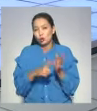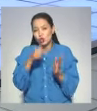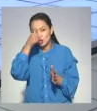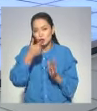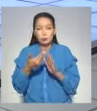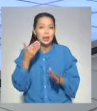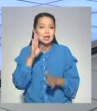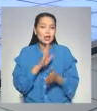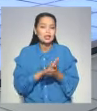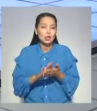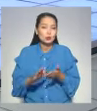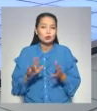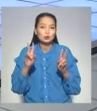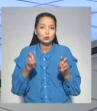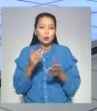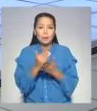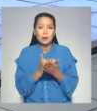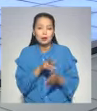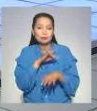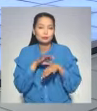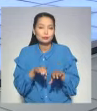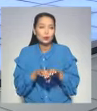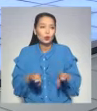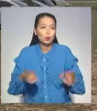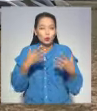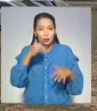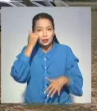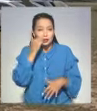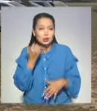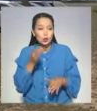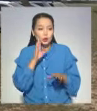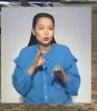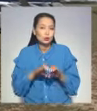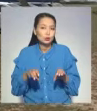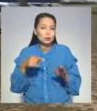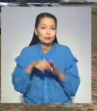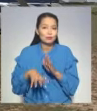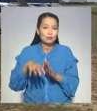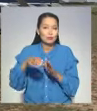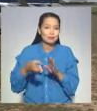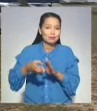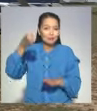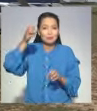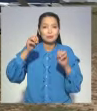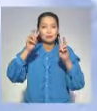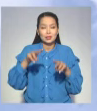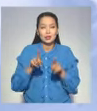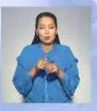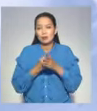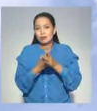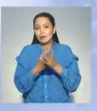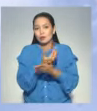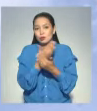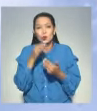су бағдарламасымен жүргізілген құбырлардың тозығы жеткен. Су айдайтын мұнара бірнеше жерден тесілгендіктен қысым да жоқ. Су